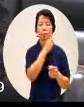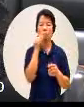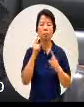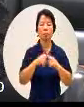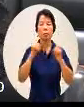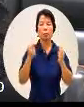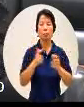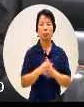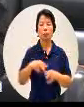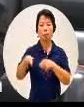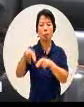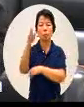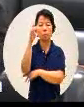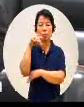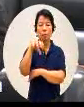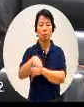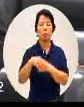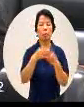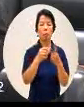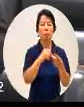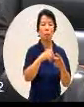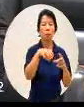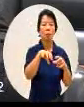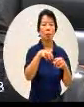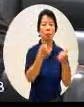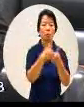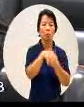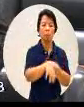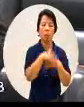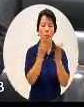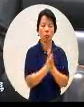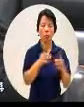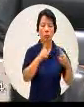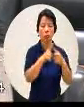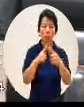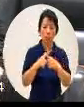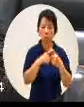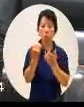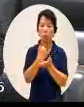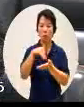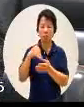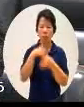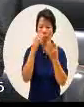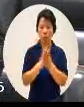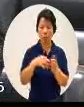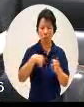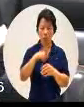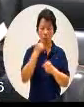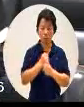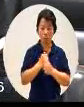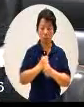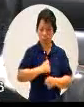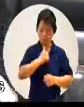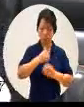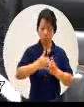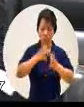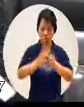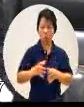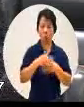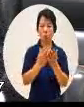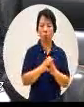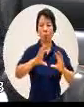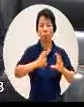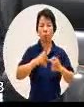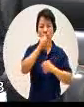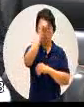跟議會我們有預算有人員實際在落實我們的理念國民黨講那個自由